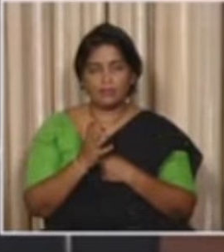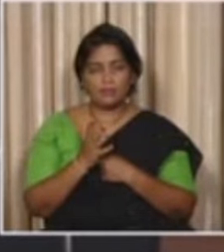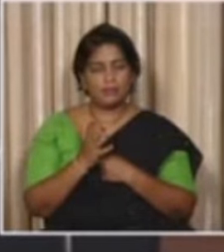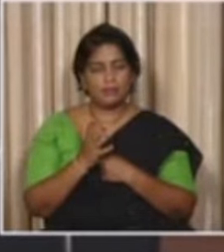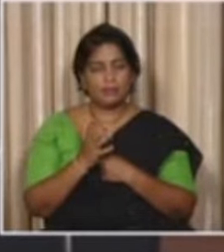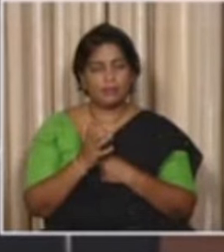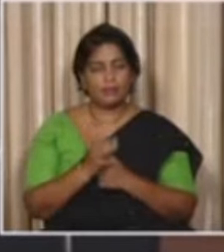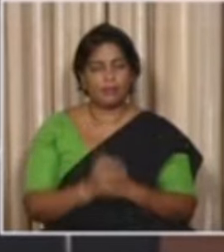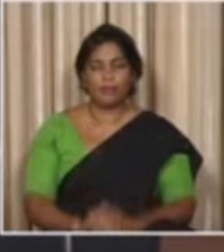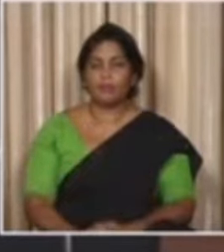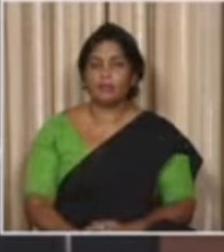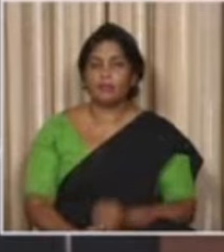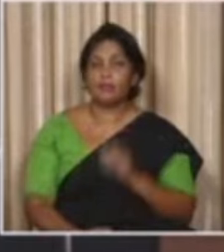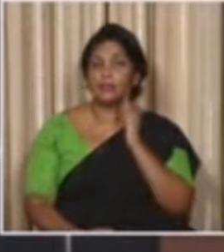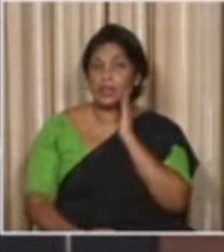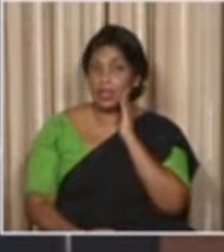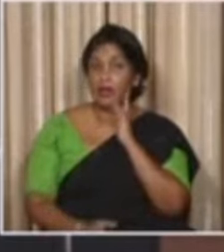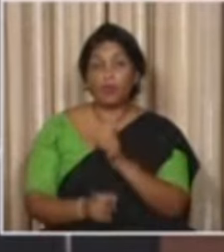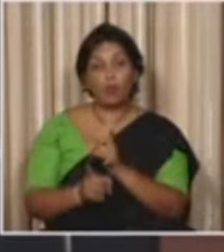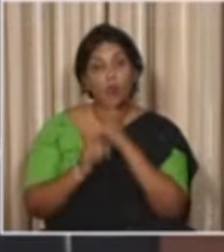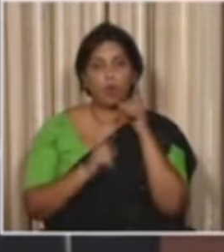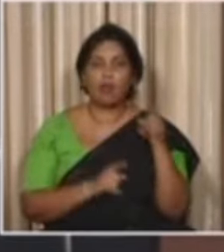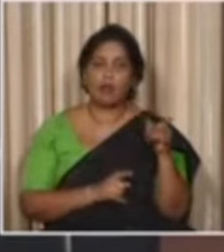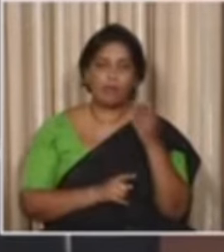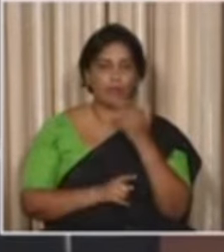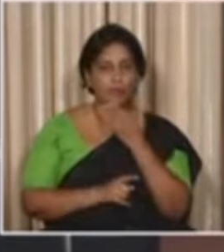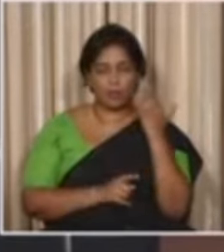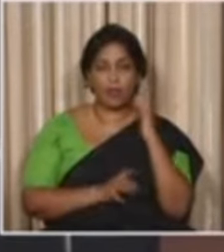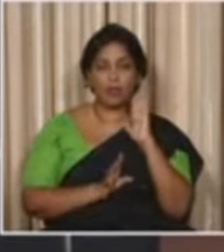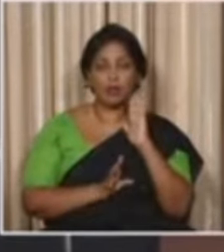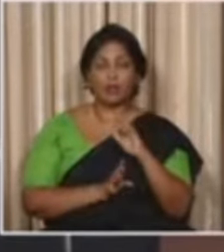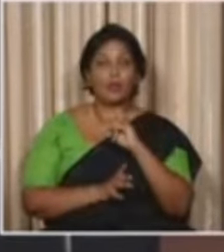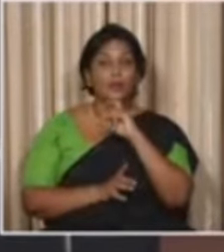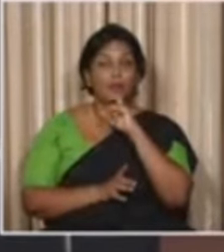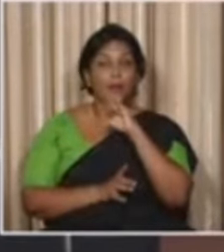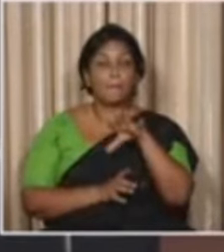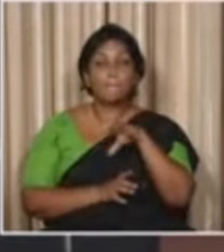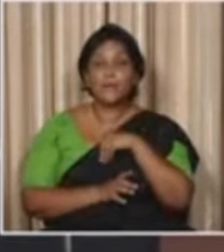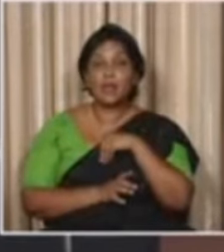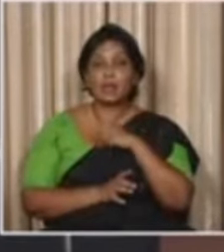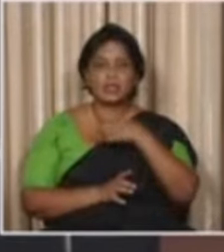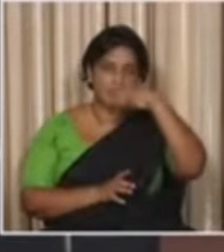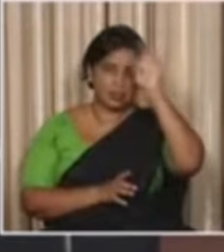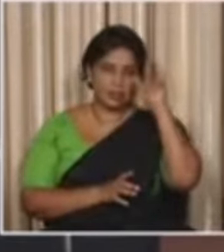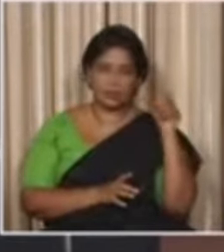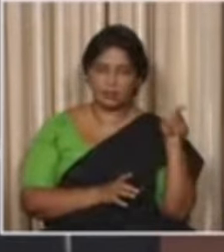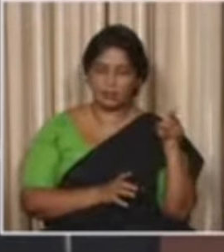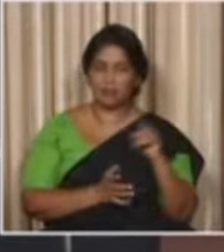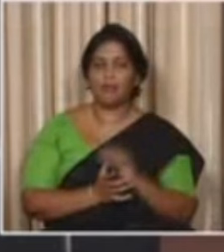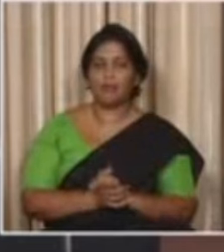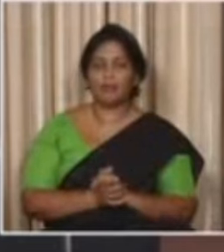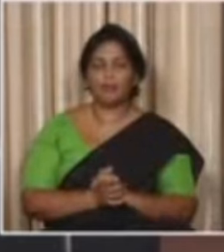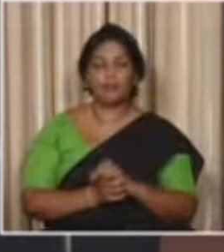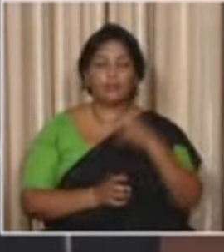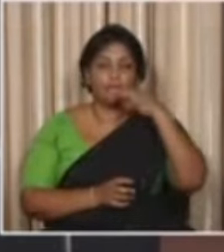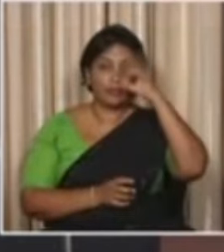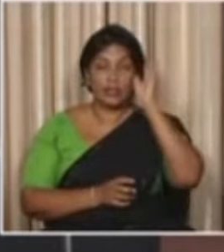වෙනස්. ඉංග්‍රීසි එක අඩුව පුළුවන්. නමුත් අධිකරණය ගණකන සිංහල එක ඉංග්‍රීසි එකේ